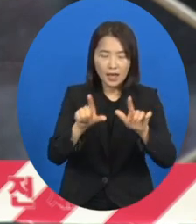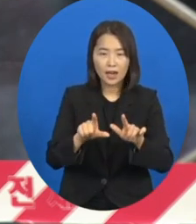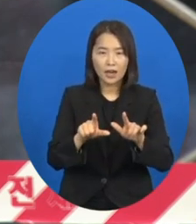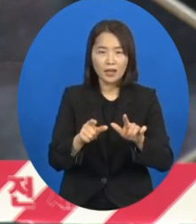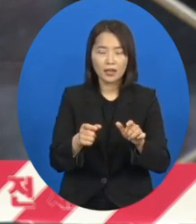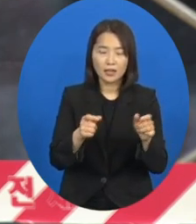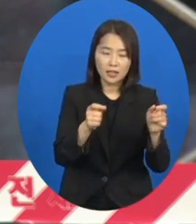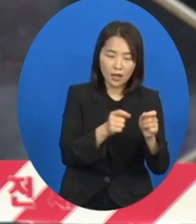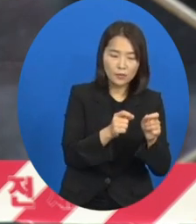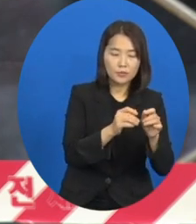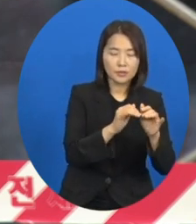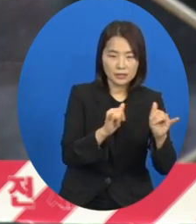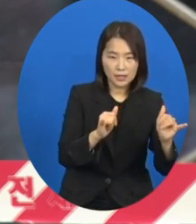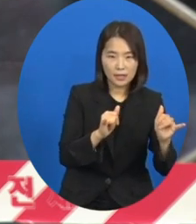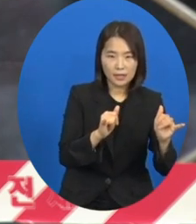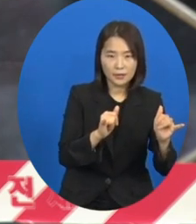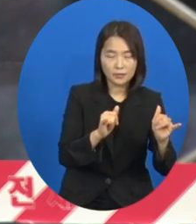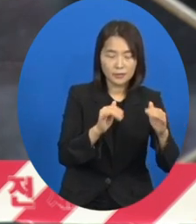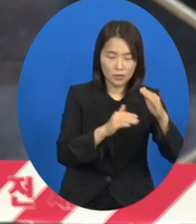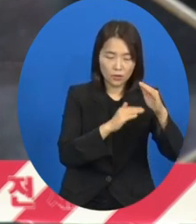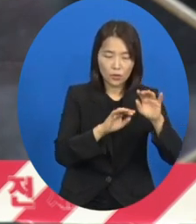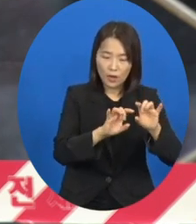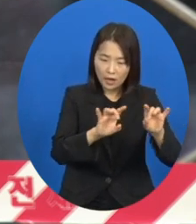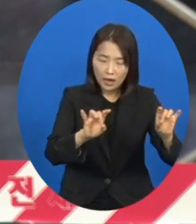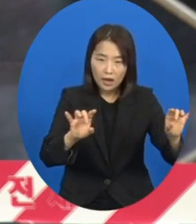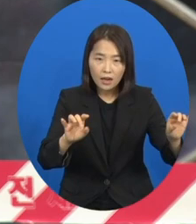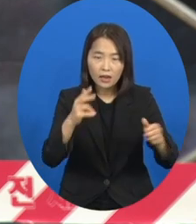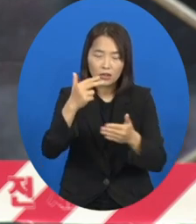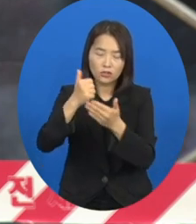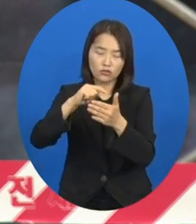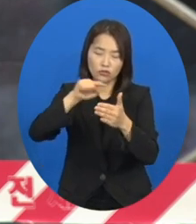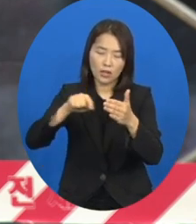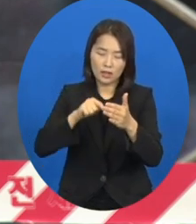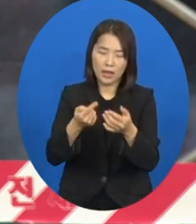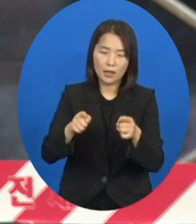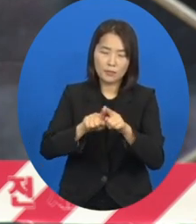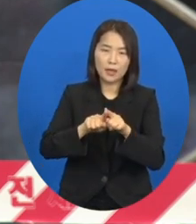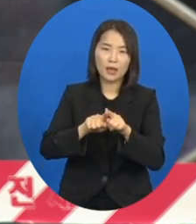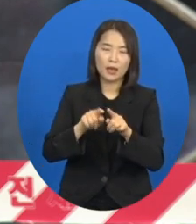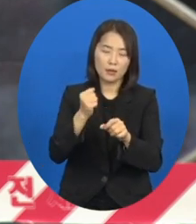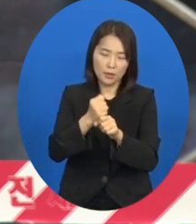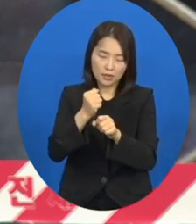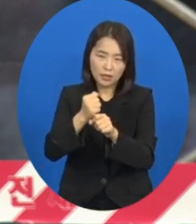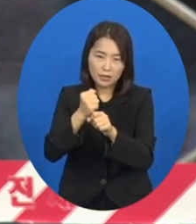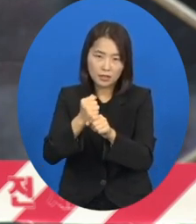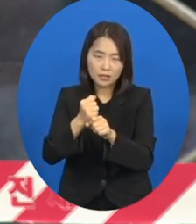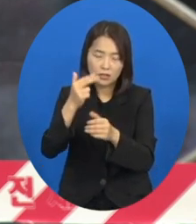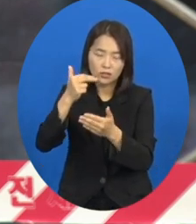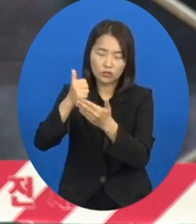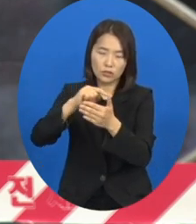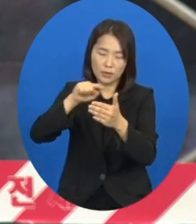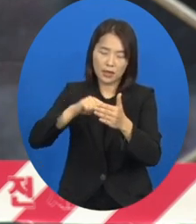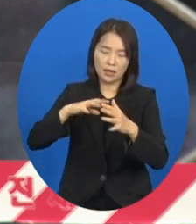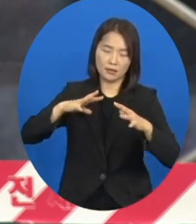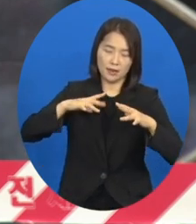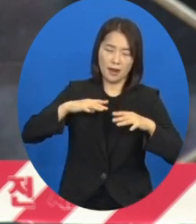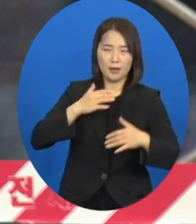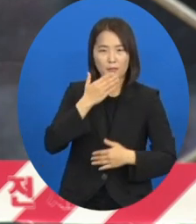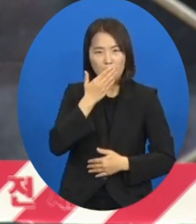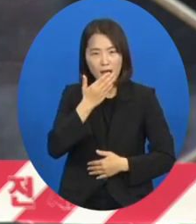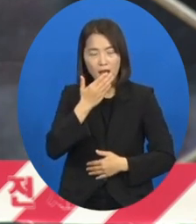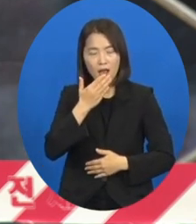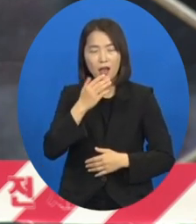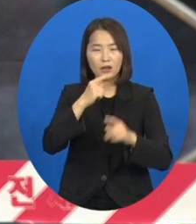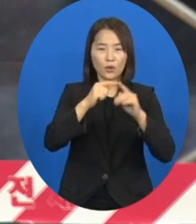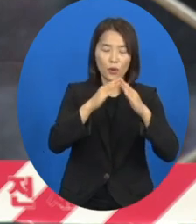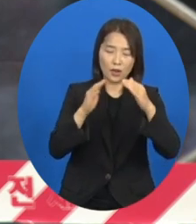한 사람 한 사람이 우리가 주원에 삼기 지어져가는 주님 안에서 자랑할 만한 교회요 성도임을